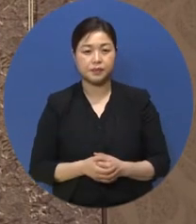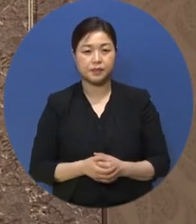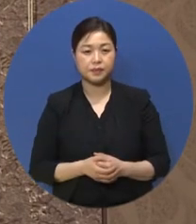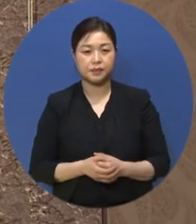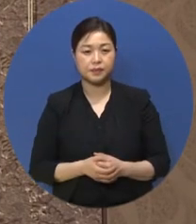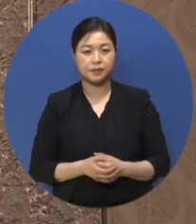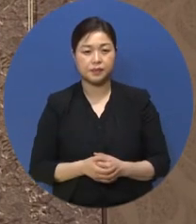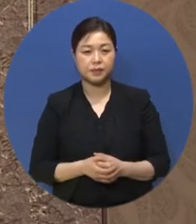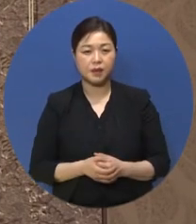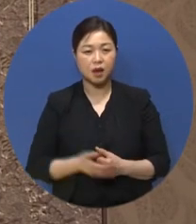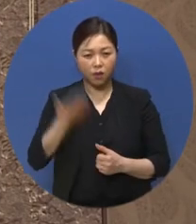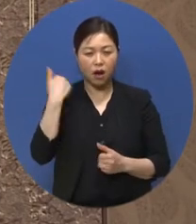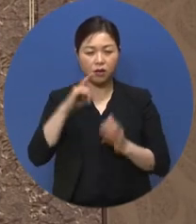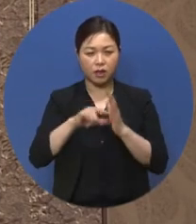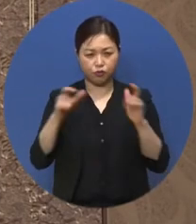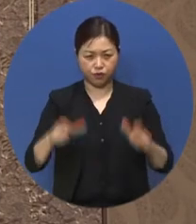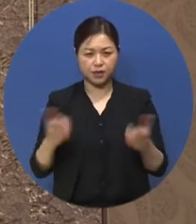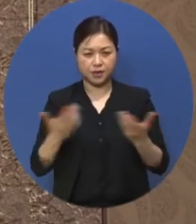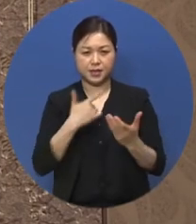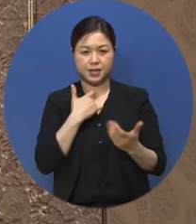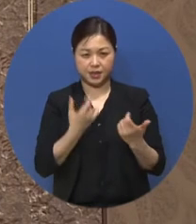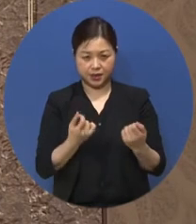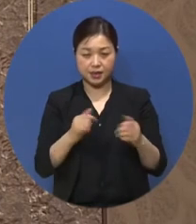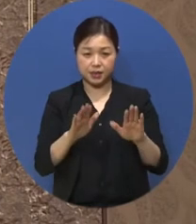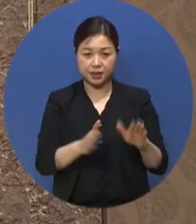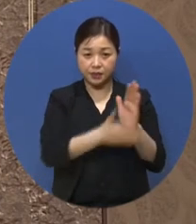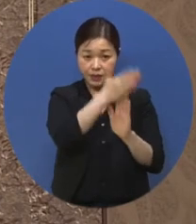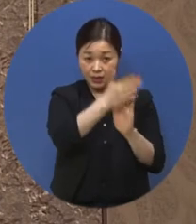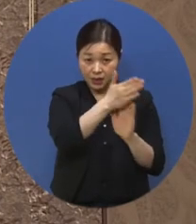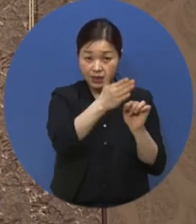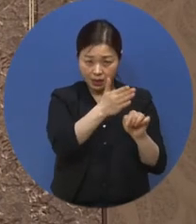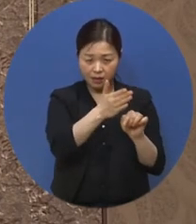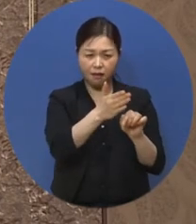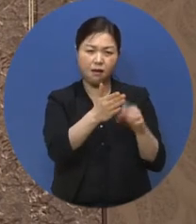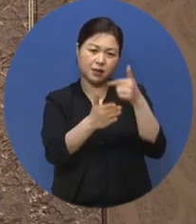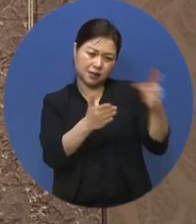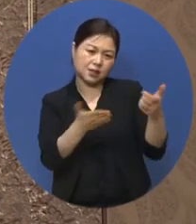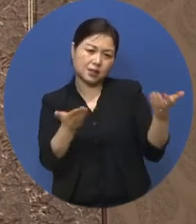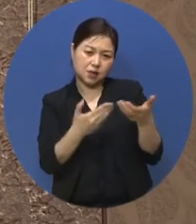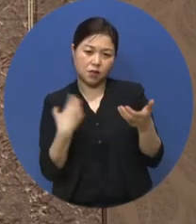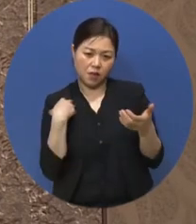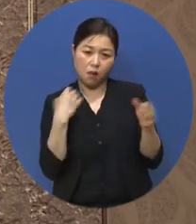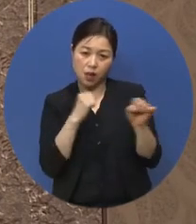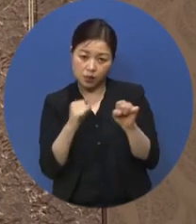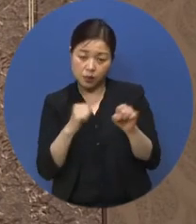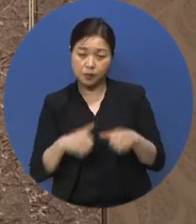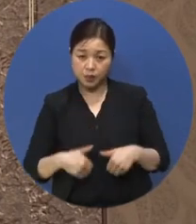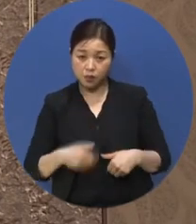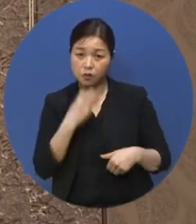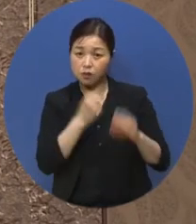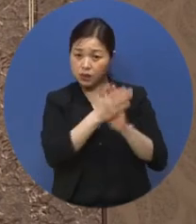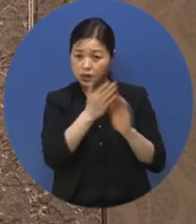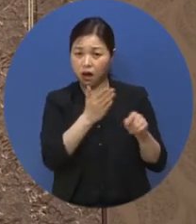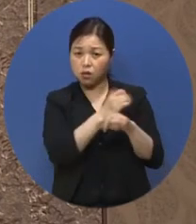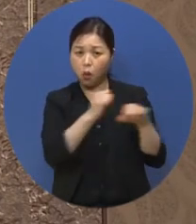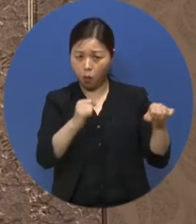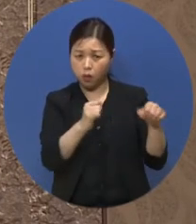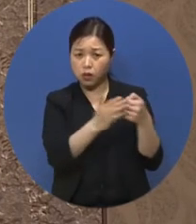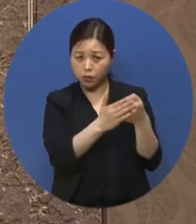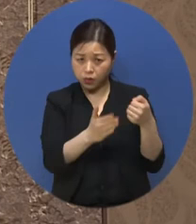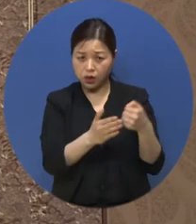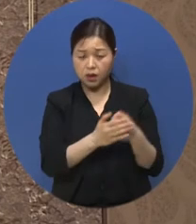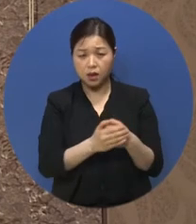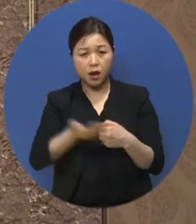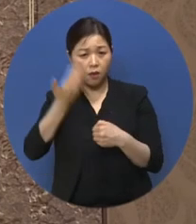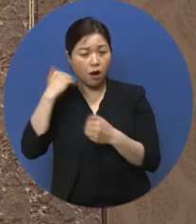이제 그때는 구에서 일을 했고 예. 지금은 이제 시를 하면 이제 큰 일을 해야 되는 부분이잖아요. 소지가 크니까. 근데도 이제 그때 생각 갖고